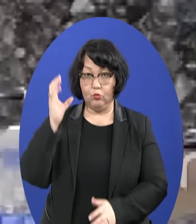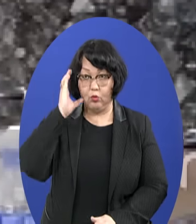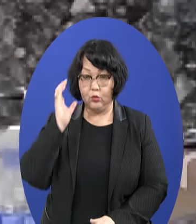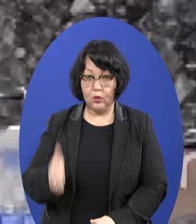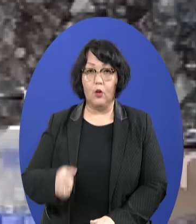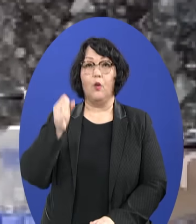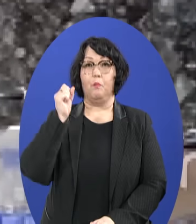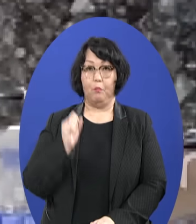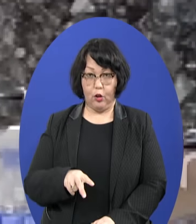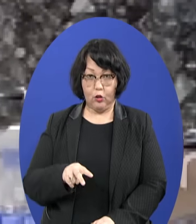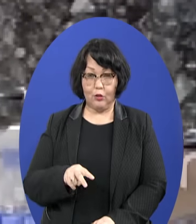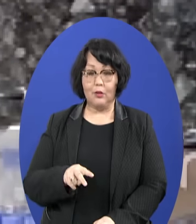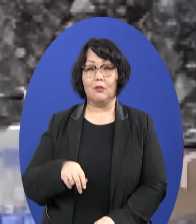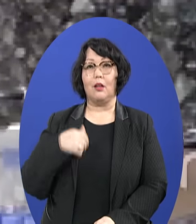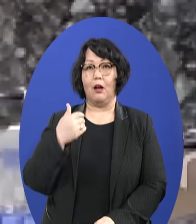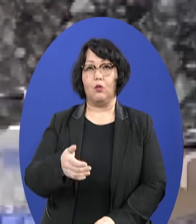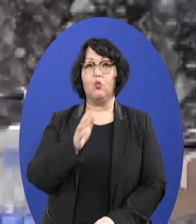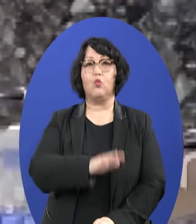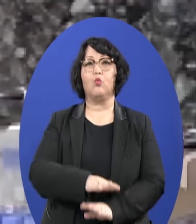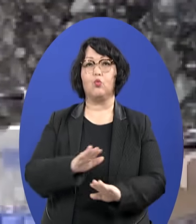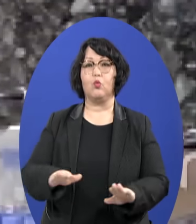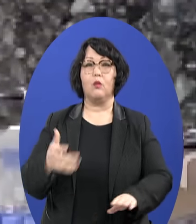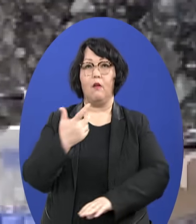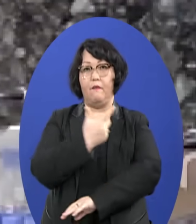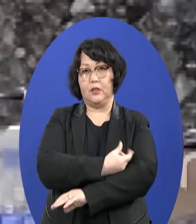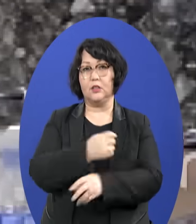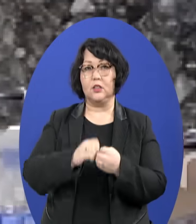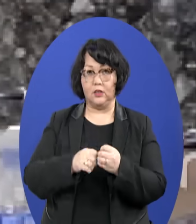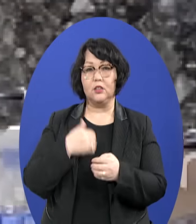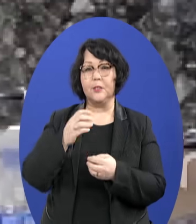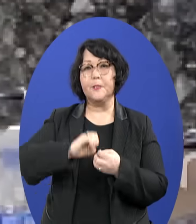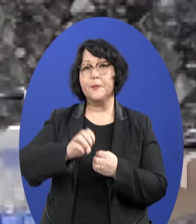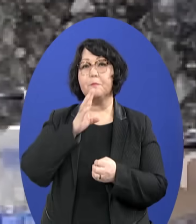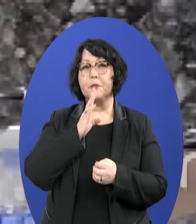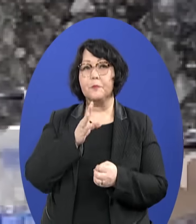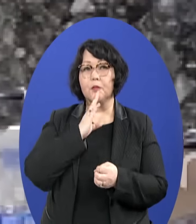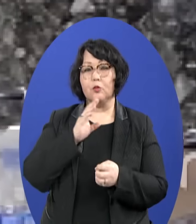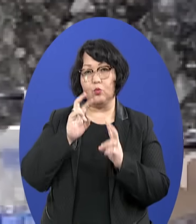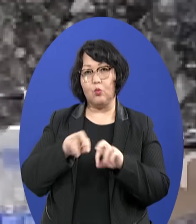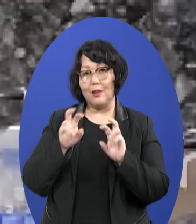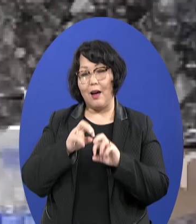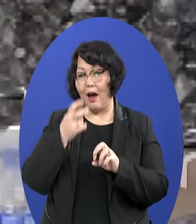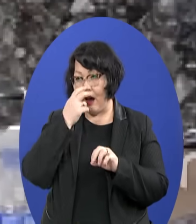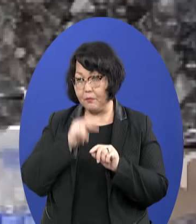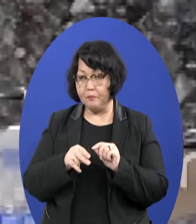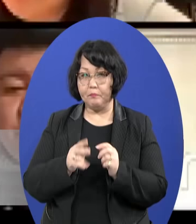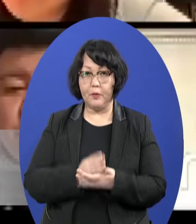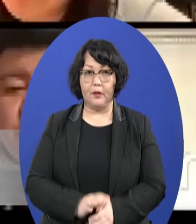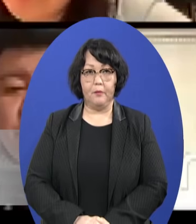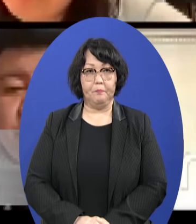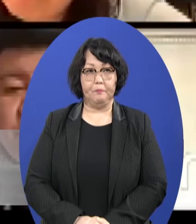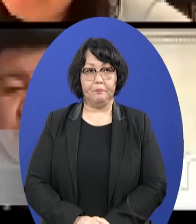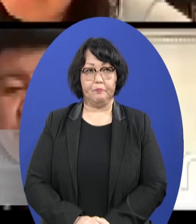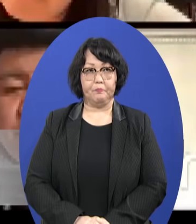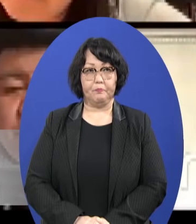нэр дараагийн эжинд бас энэ хүүхдийн вакцинжуулалтын ажлыг бас хийхээр юм судалгаа шинжилгээний ажлууд хийгдэж явж байгаа.